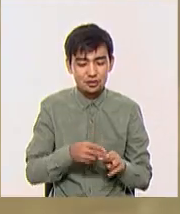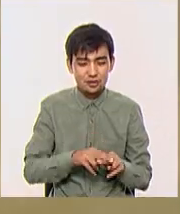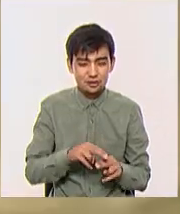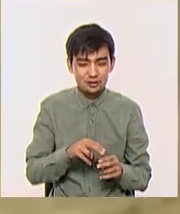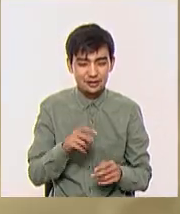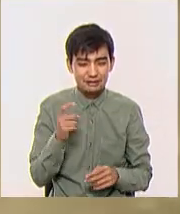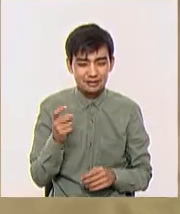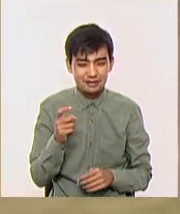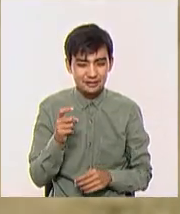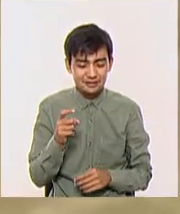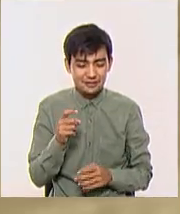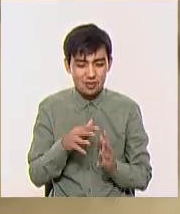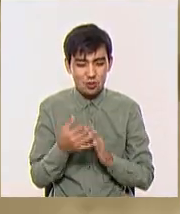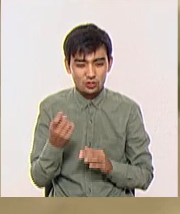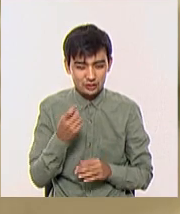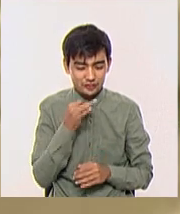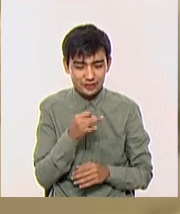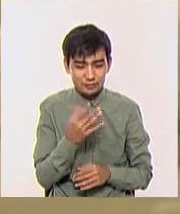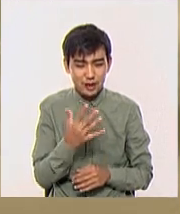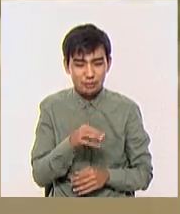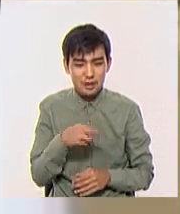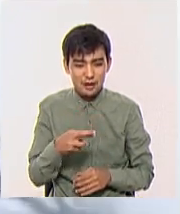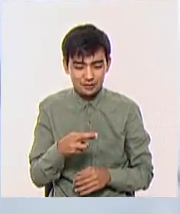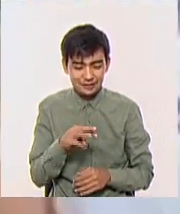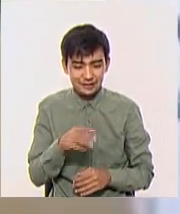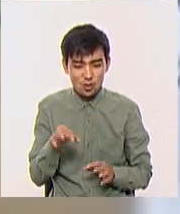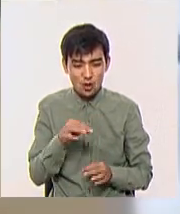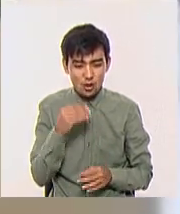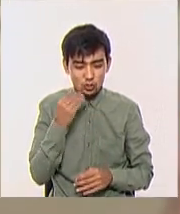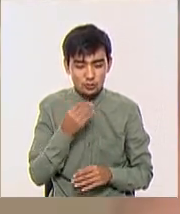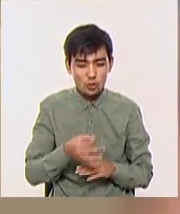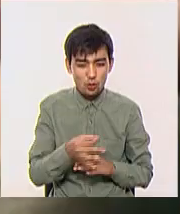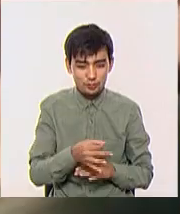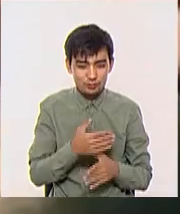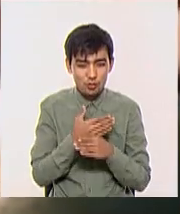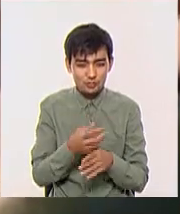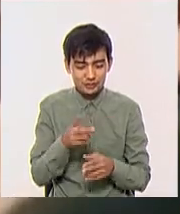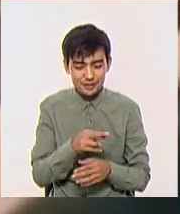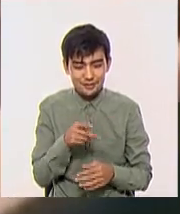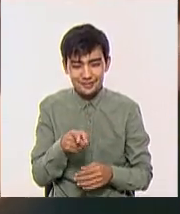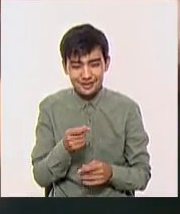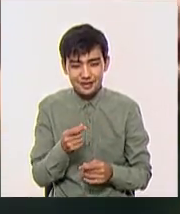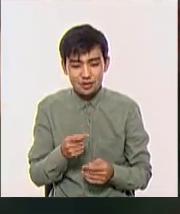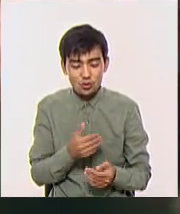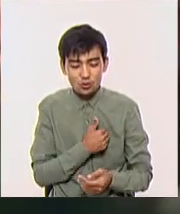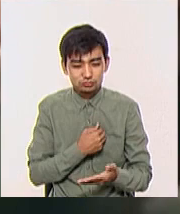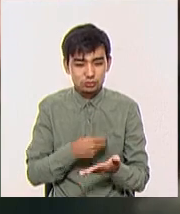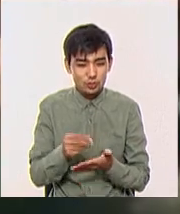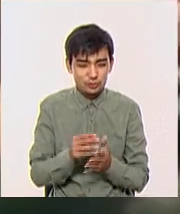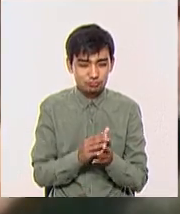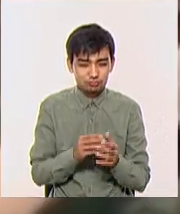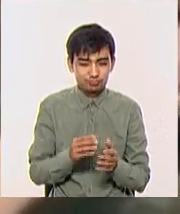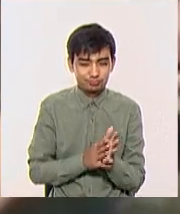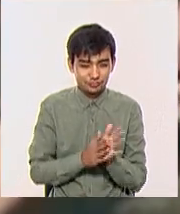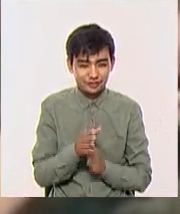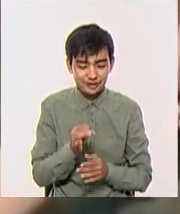хозяйств. Более 5 миллиардов тенге в помощь соседям выделяет Актюбинская область. Из местного бюджета на эти деньги хотят закупить корм и доставить